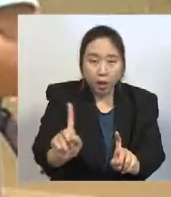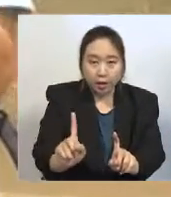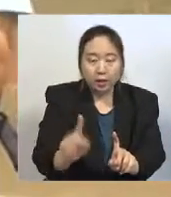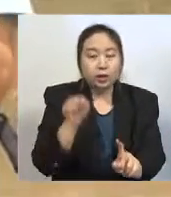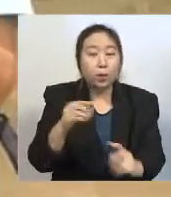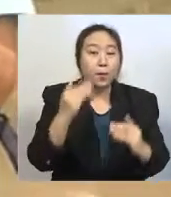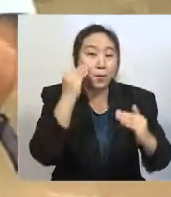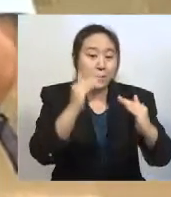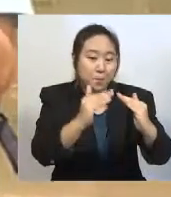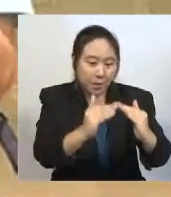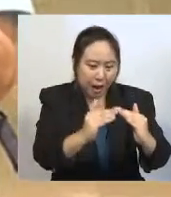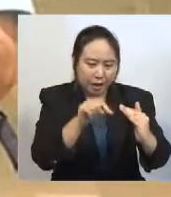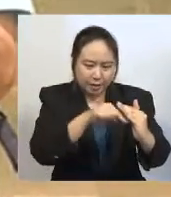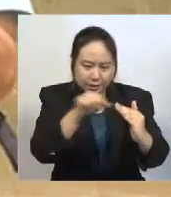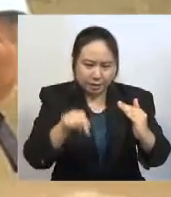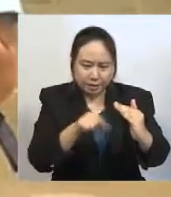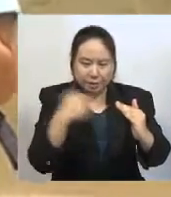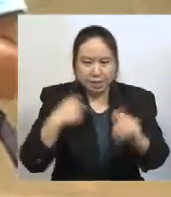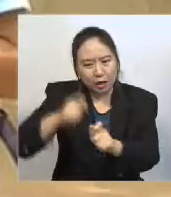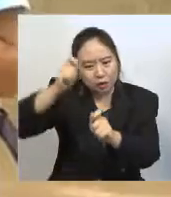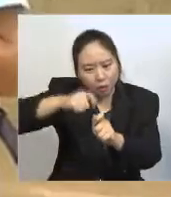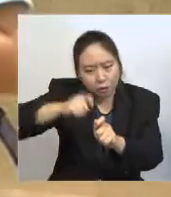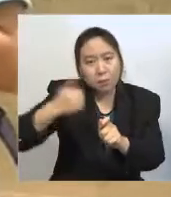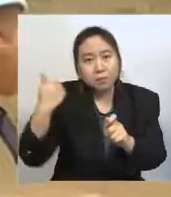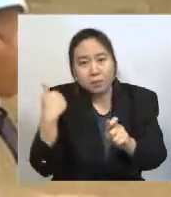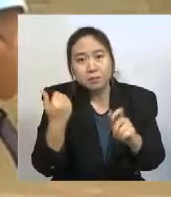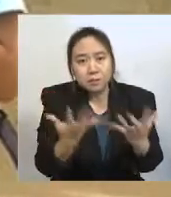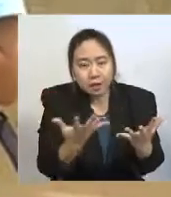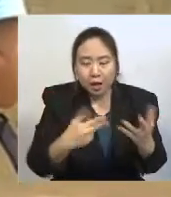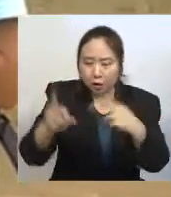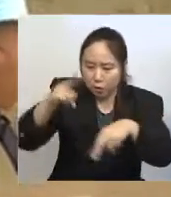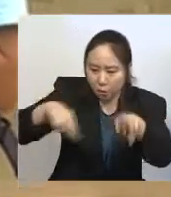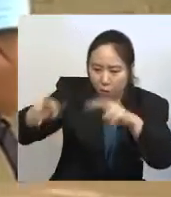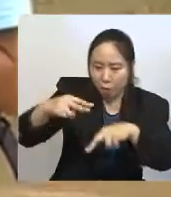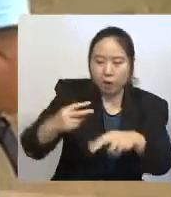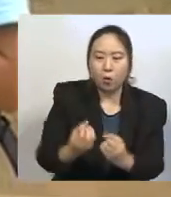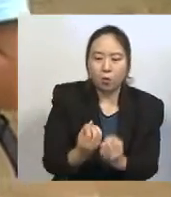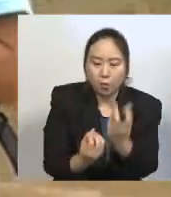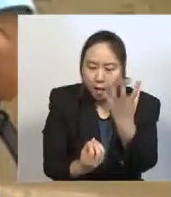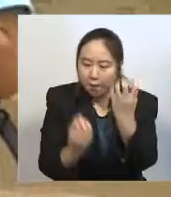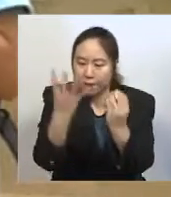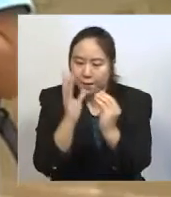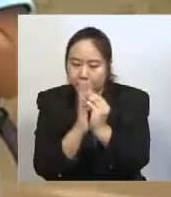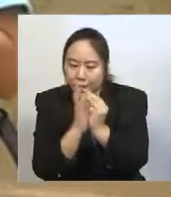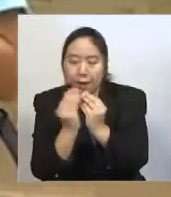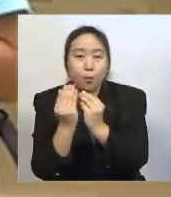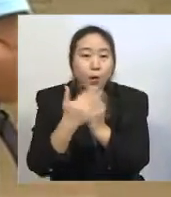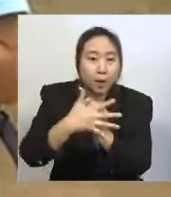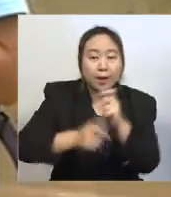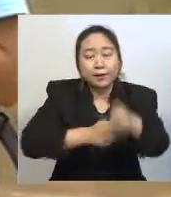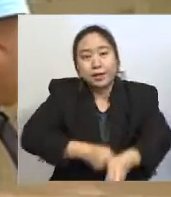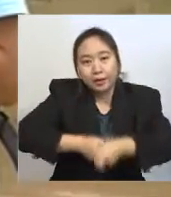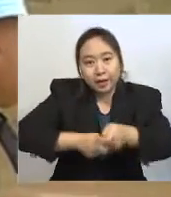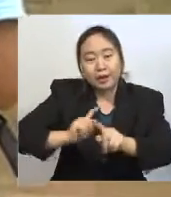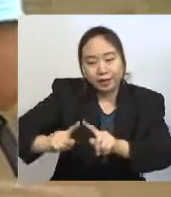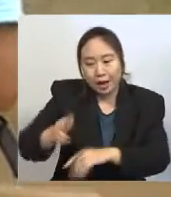านบ้านเรือนจะมีการซ่อมแซมหรือไม่อย่างไรสำรวจความเสียหายเรื่องพืชผลทางการเกษตรประมงปศุสัตว์เพื่อหา